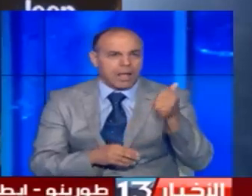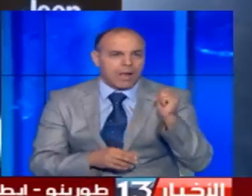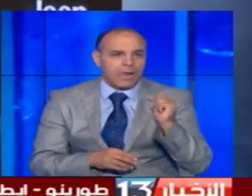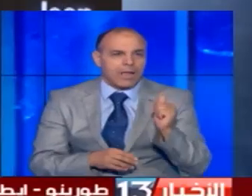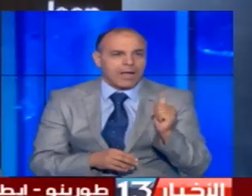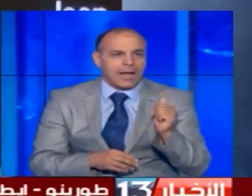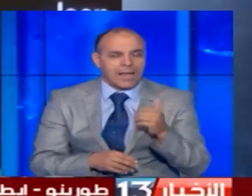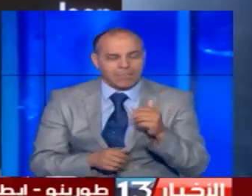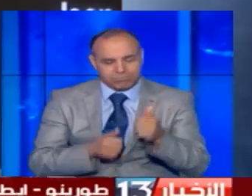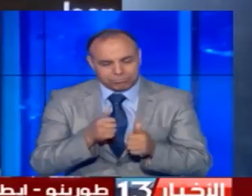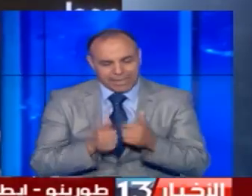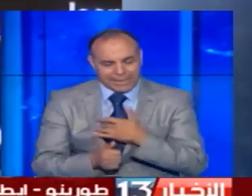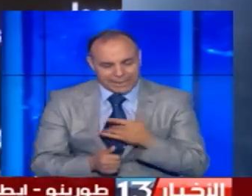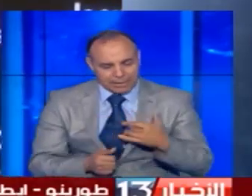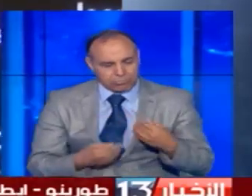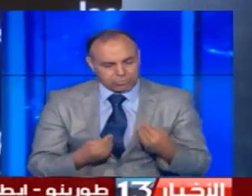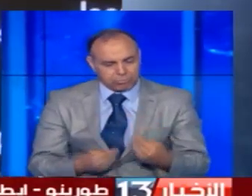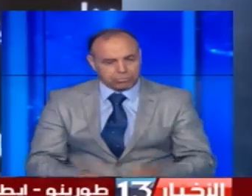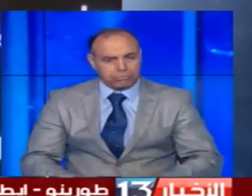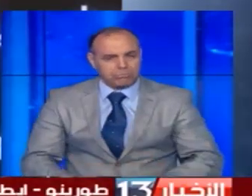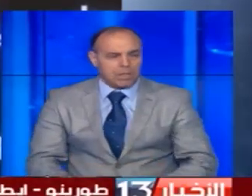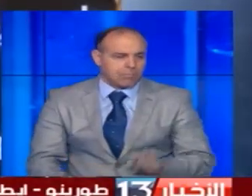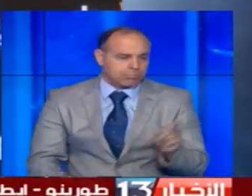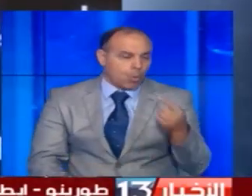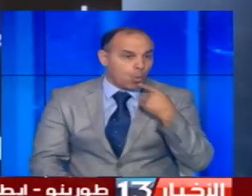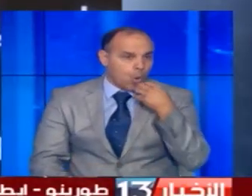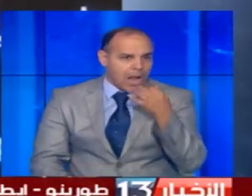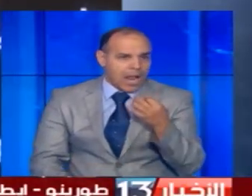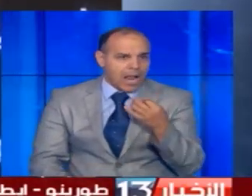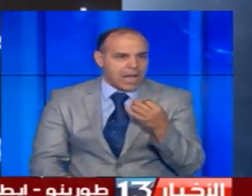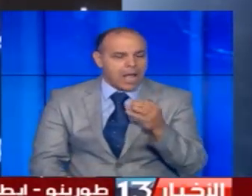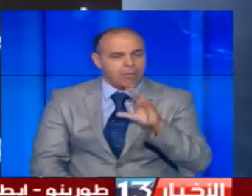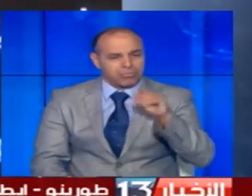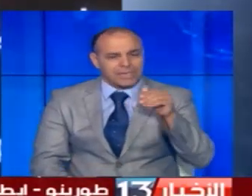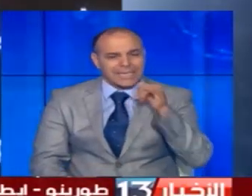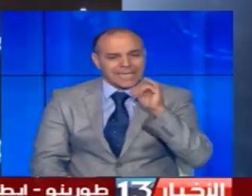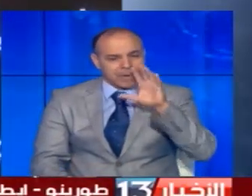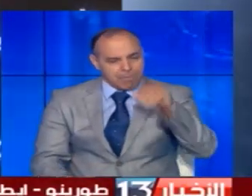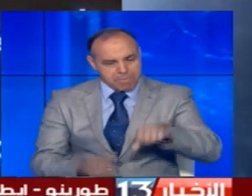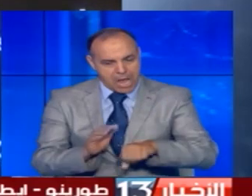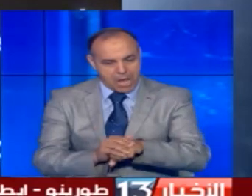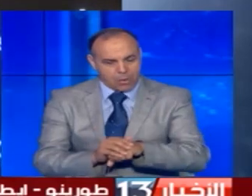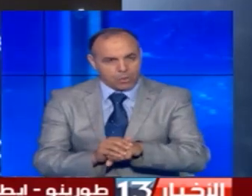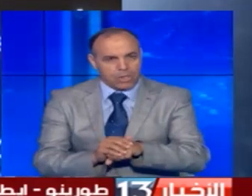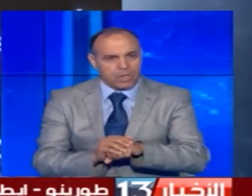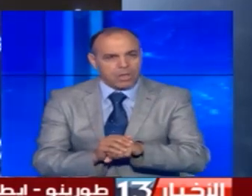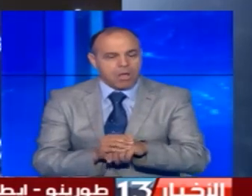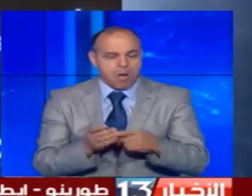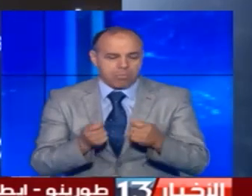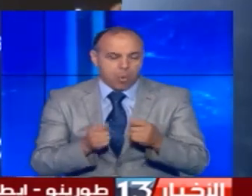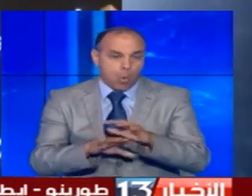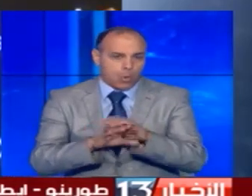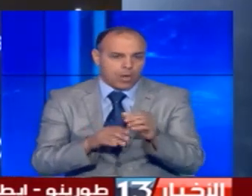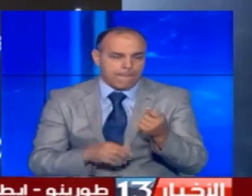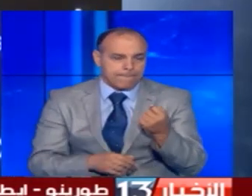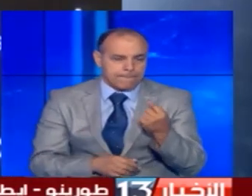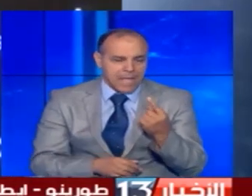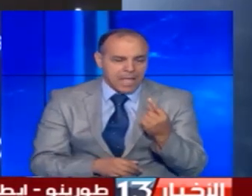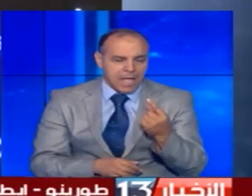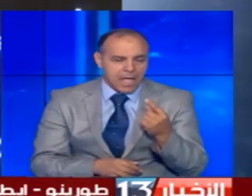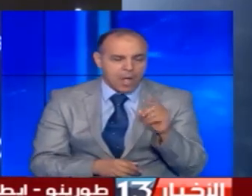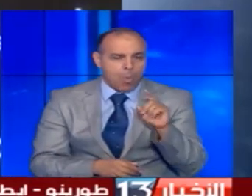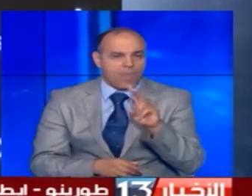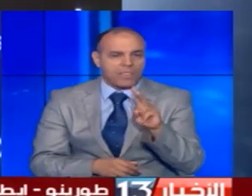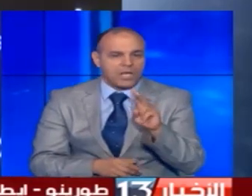الاختبار الطبي قبل الانتقال رسميا الى الكاتشيو والايطالي من خلال صفقه قدرت ب مائه واثني